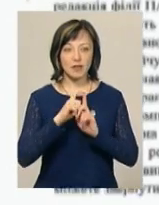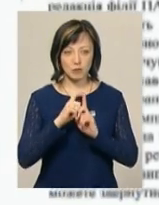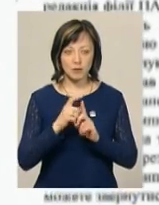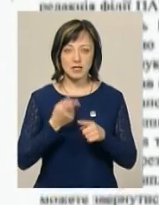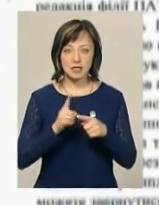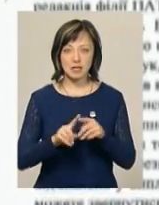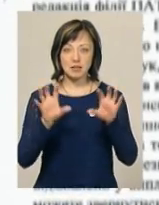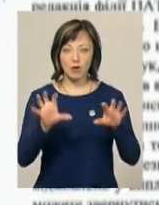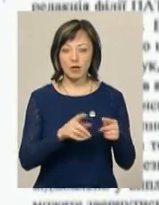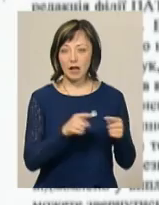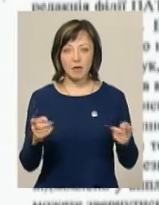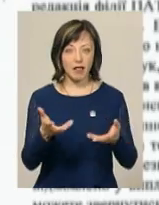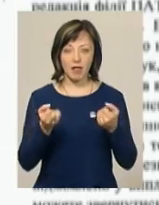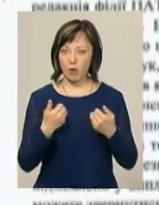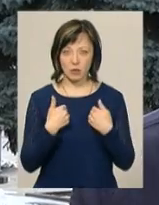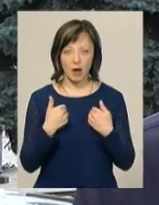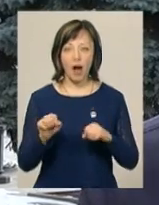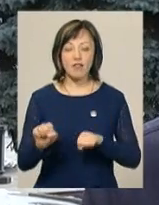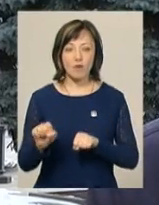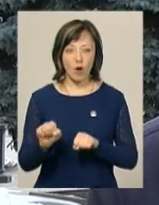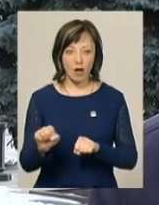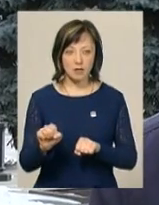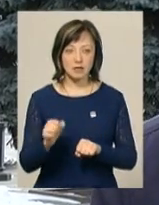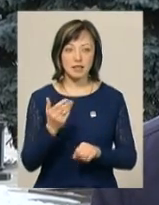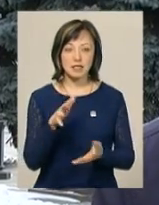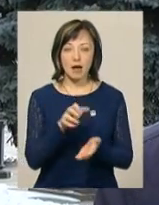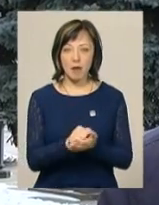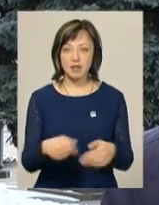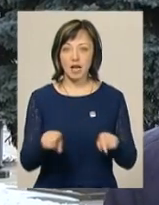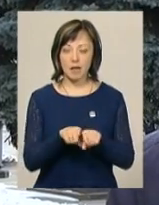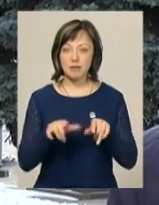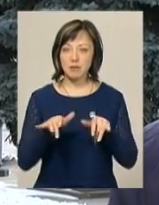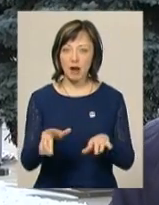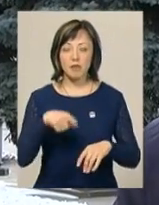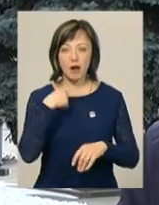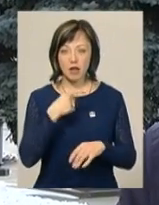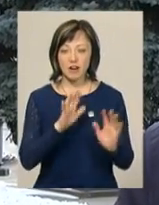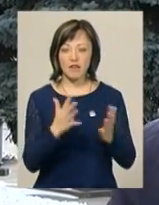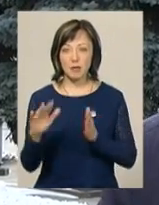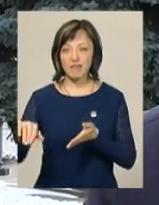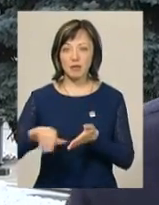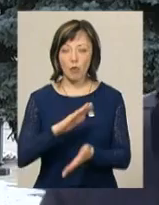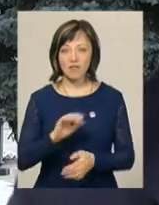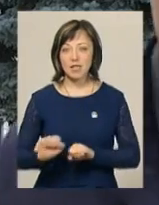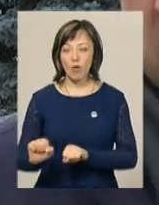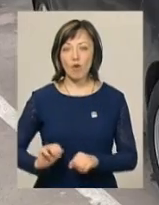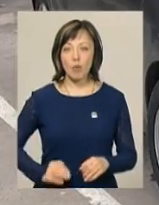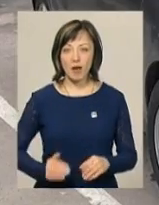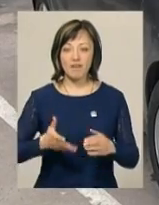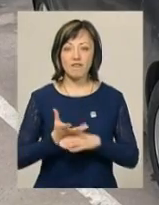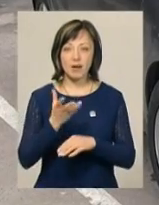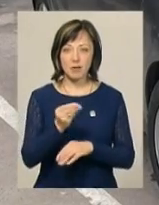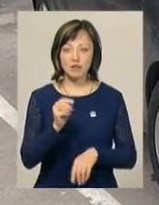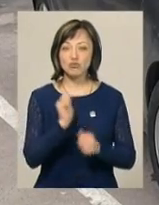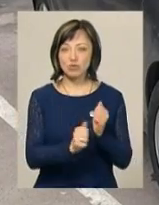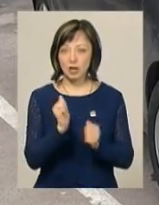зазначений законом термін ми не отримали». Адвокат Олег Севінський, котрий займається такими справами, каже, випадки відмови страхової компанії у виплаті